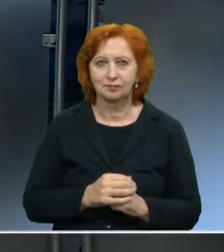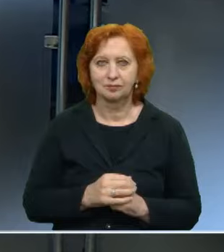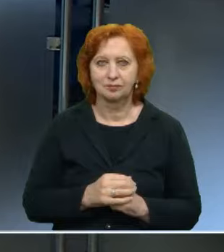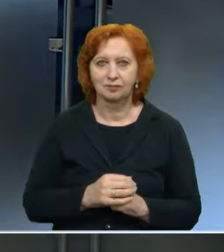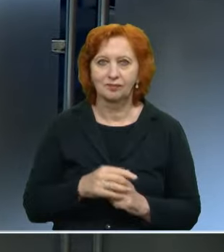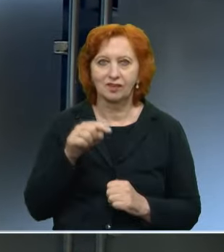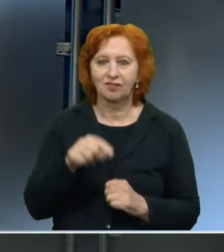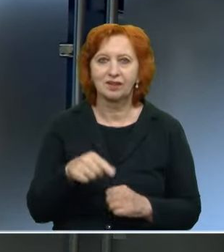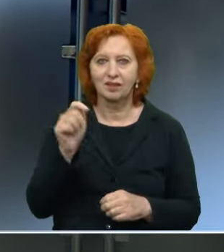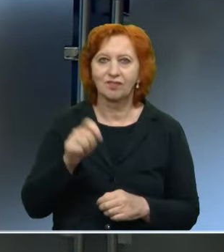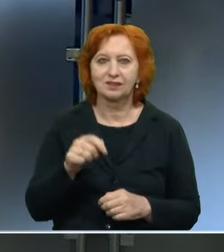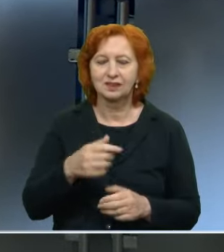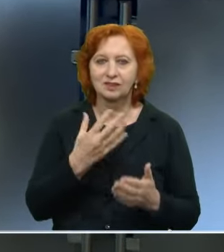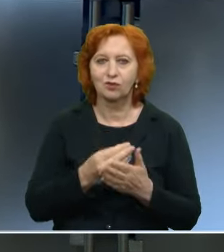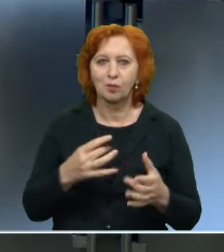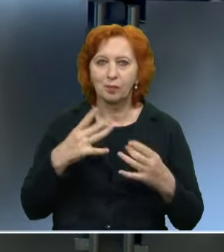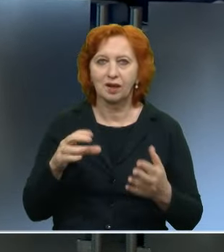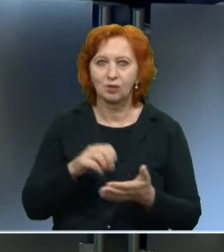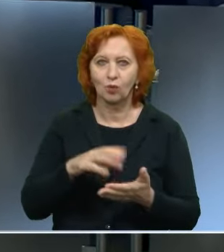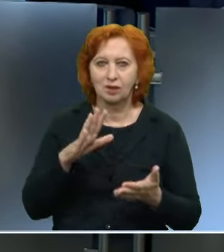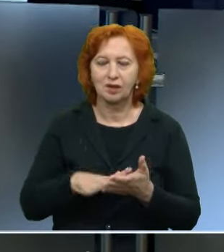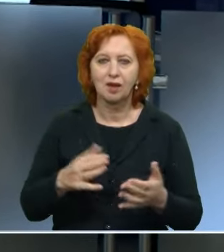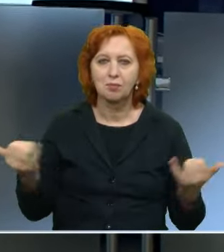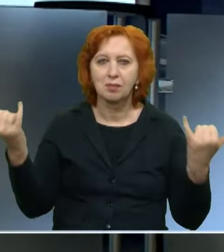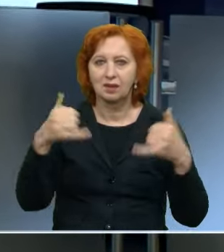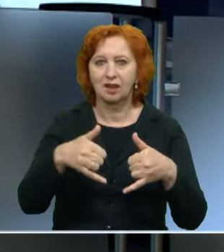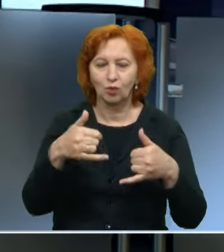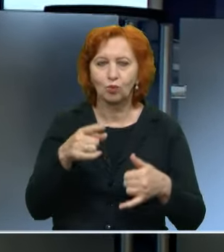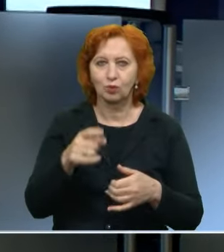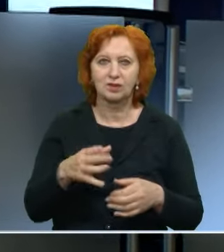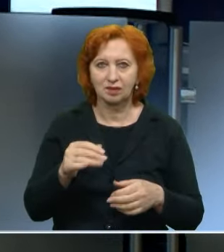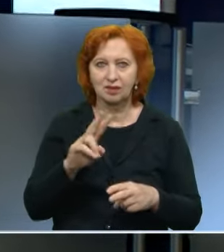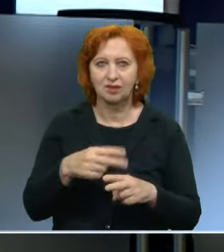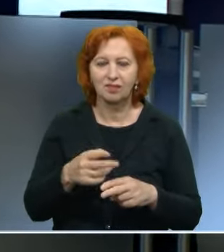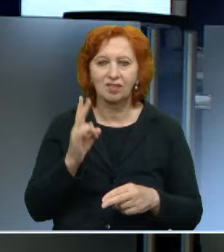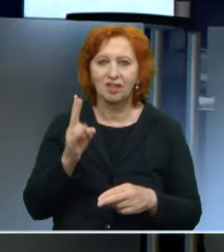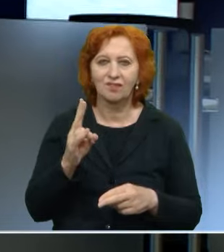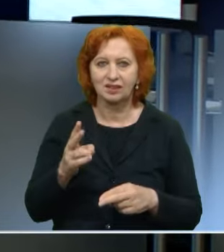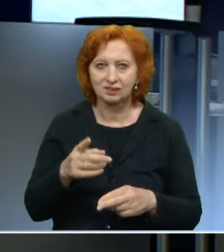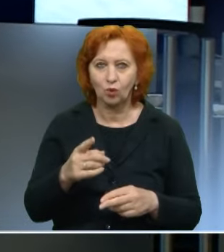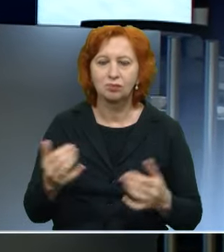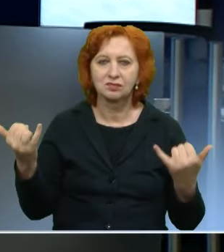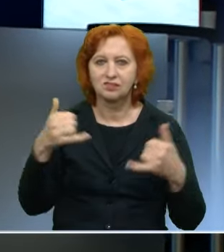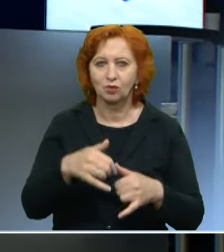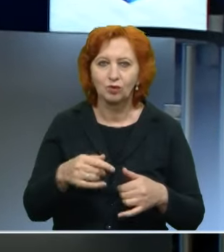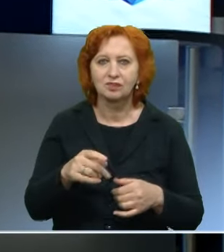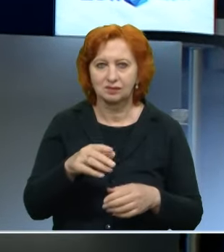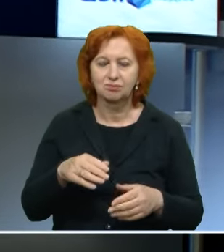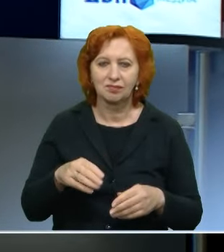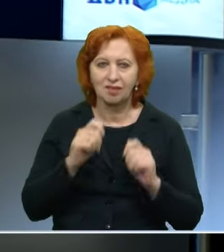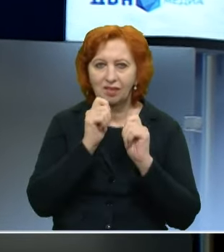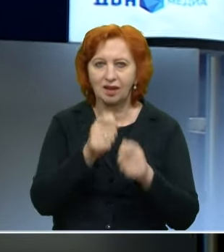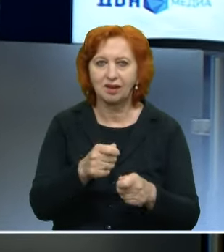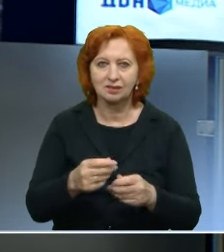А в это воскресенье свой праздник отметят металлурги. Накануне сотрудников Новороссийского прокатного завода в шахтах наградили